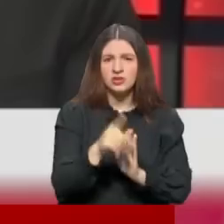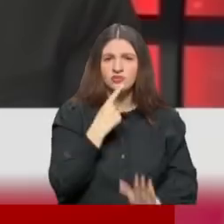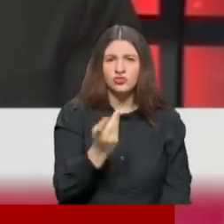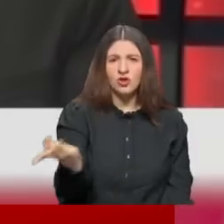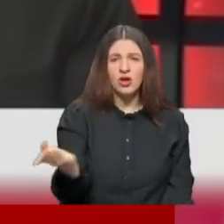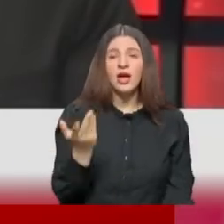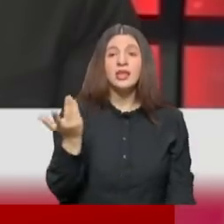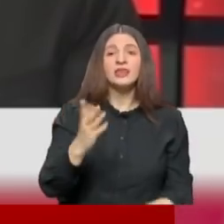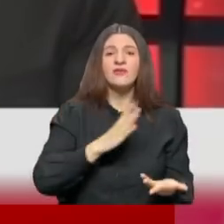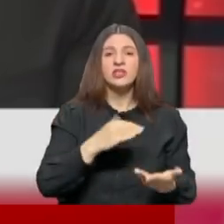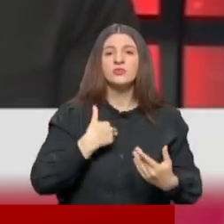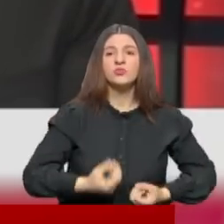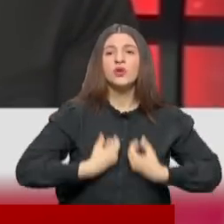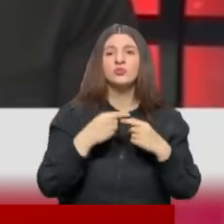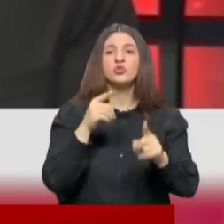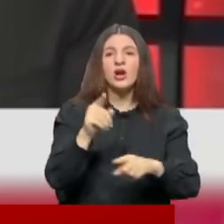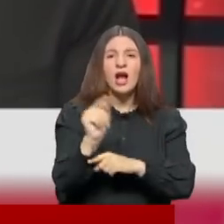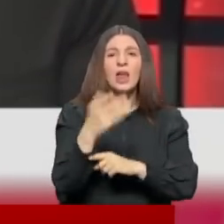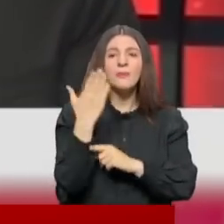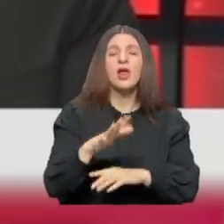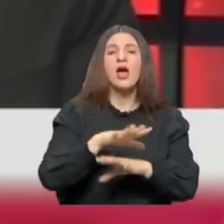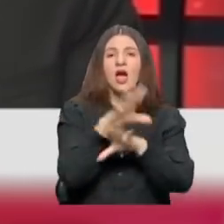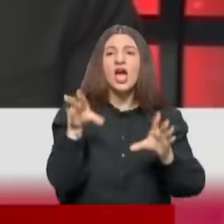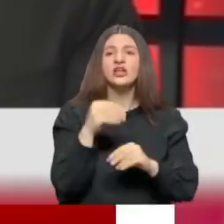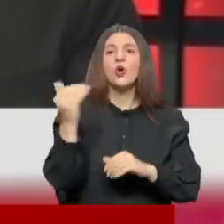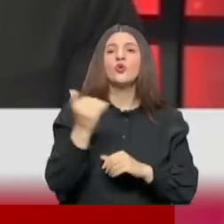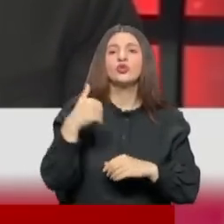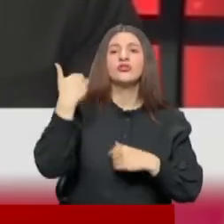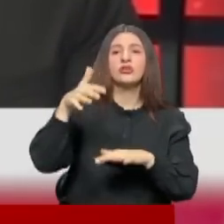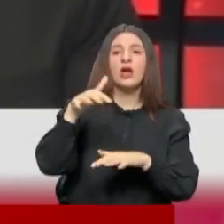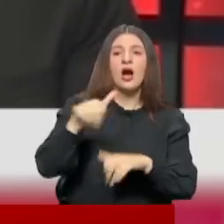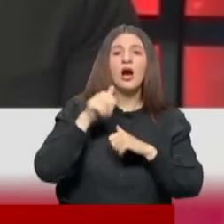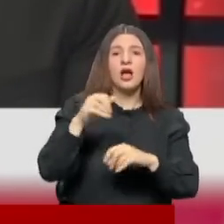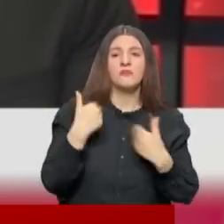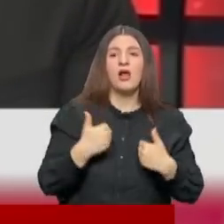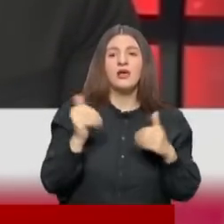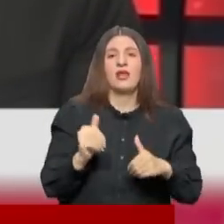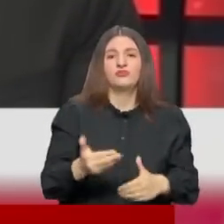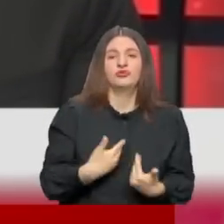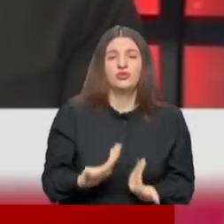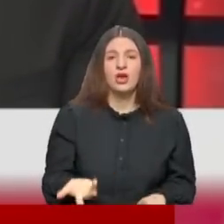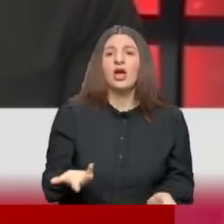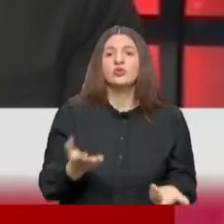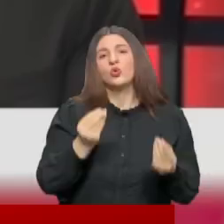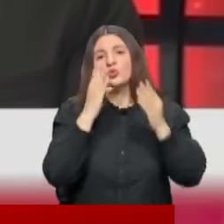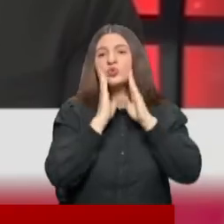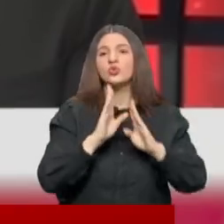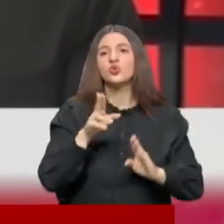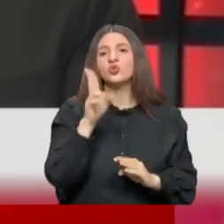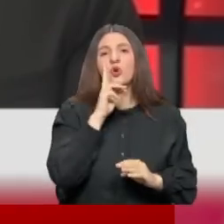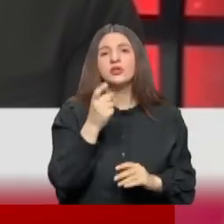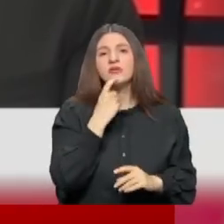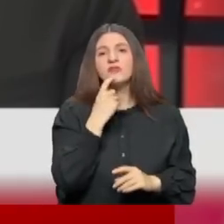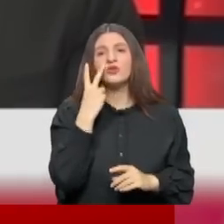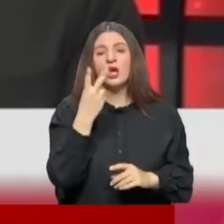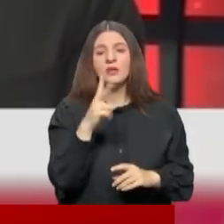sayıyor. Yani ne varsa bizim ürettiğimiz şu kalem dahil her şeyi daha ucuza dışarıdan ithal eder bir noktaya gelmiştik. Çok şükür son